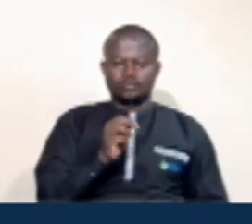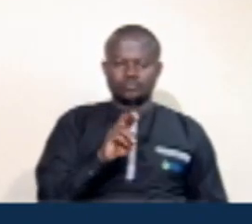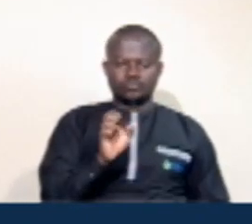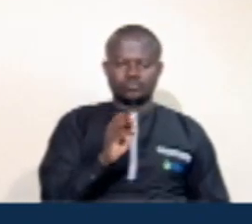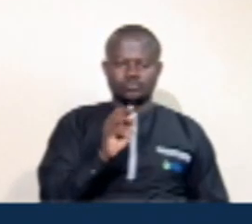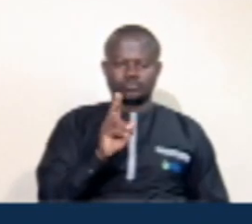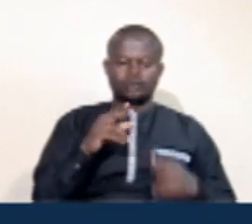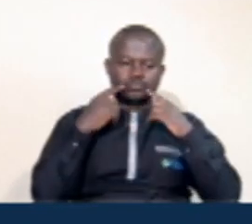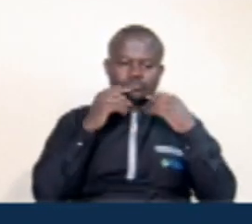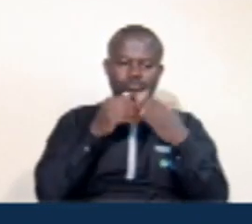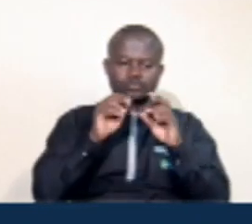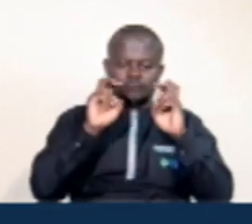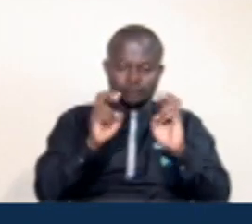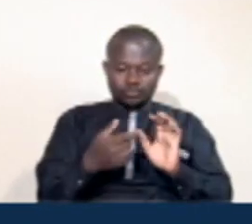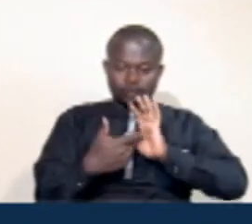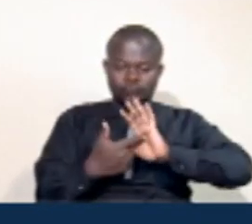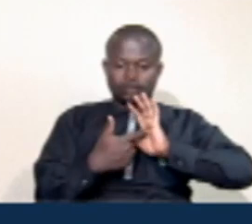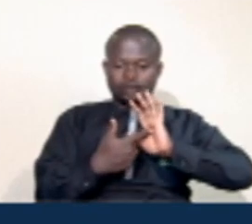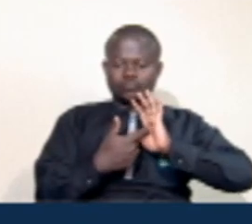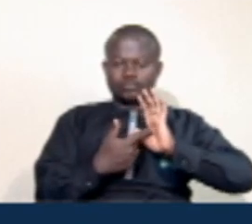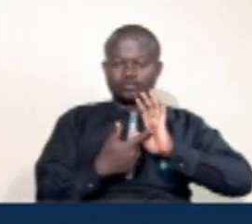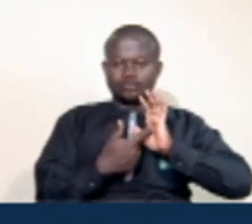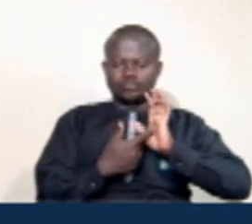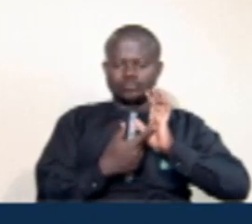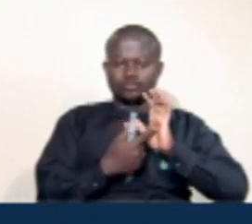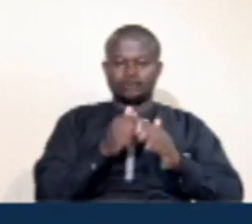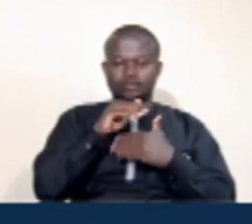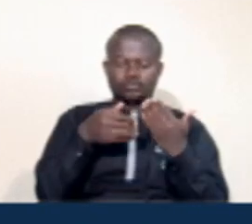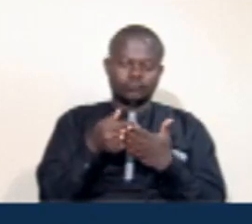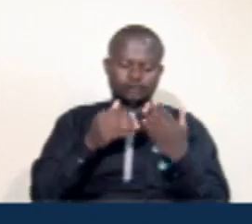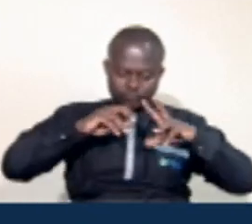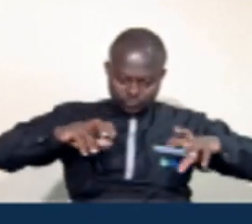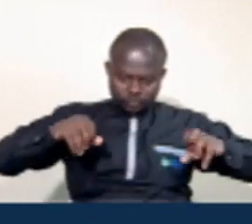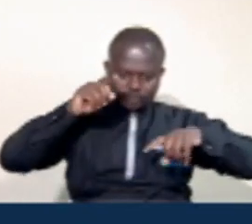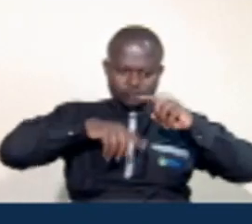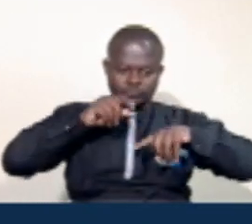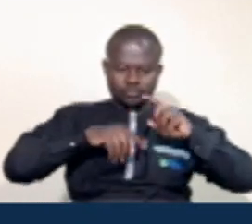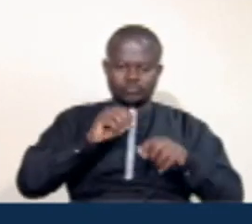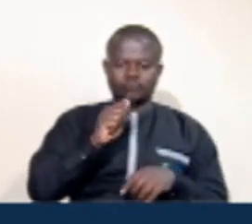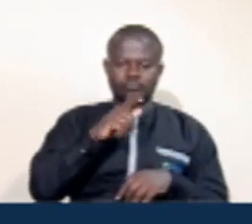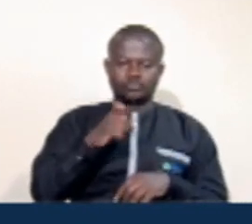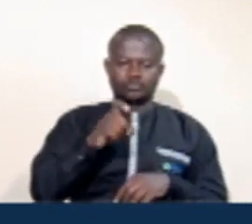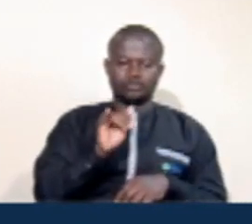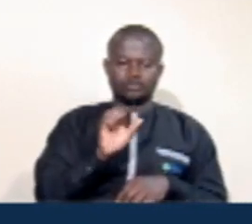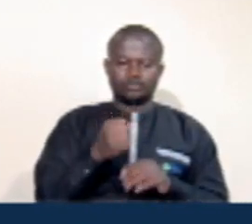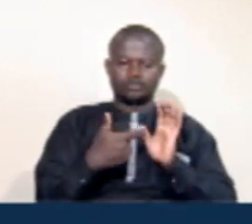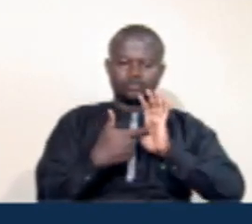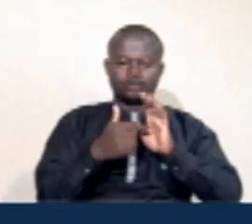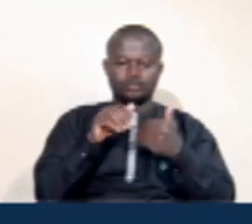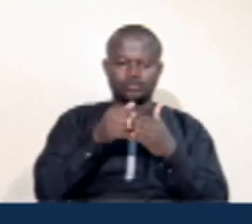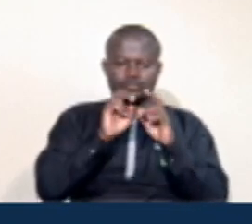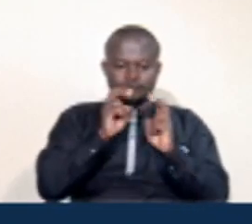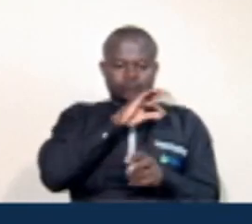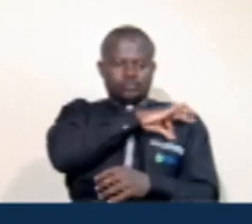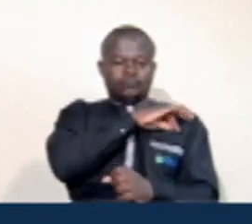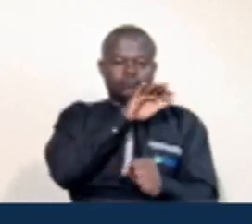Alphonse asanga bigaragaza icyizere u Rwanda rufitiwe mu gihe umusesenguzi muri politiki Nizeyimana Alexi we agaragaza ko hari